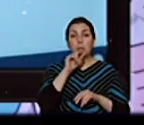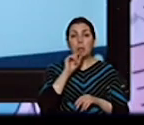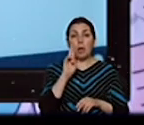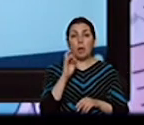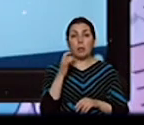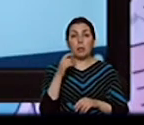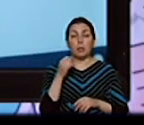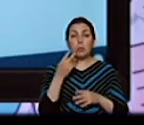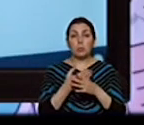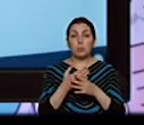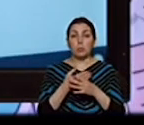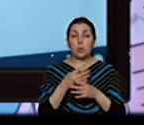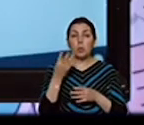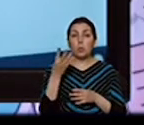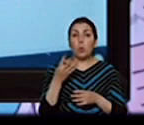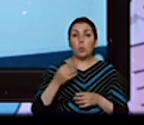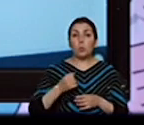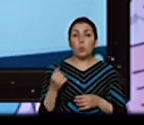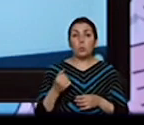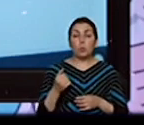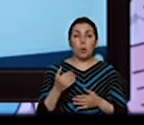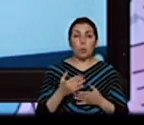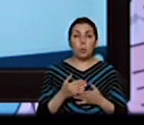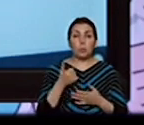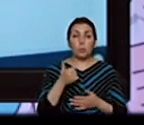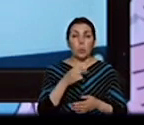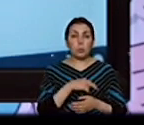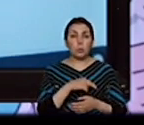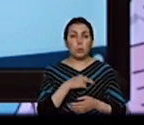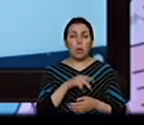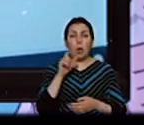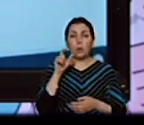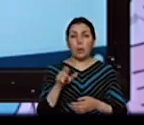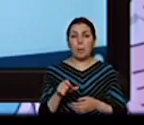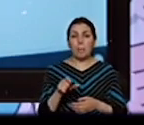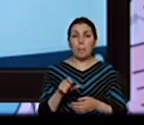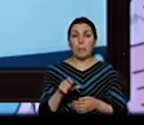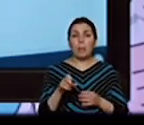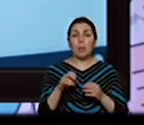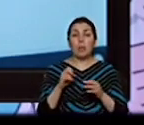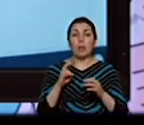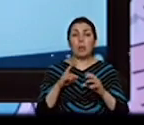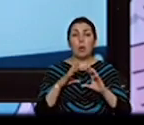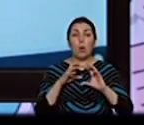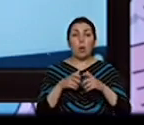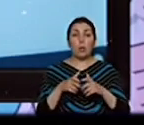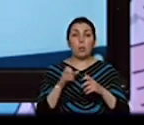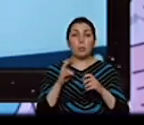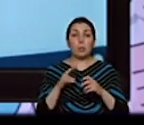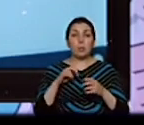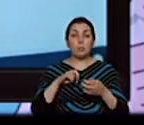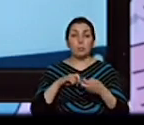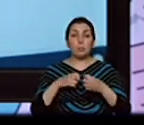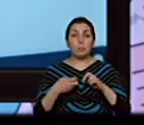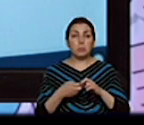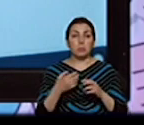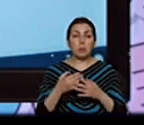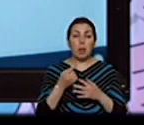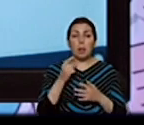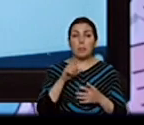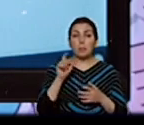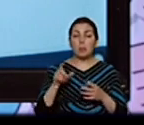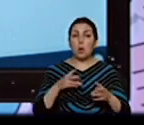To'rt o'rtoq bor. Zo'r ishi. Odam, olam tashvishi. Har